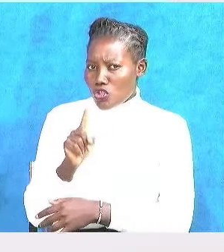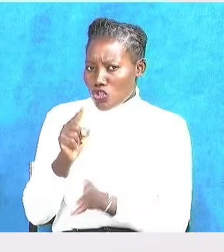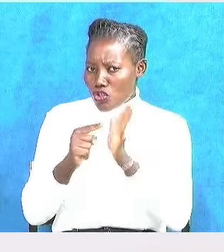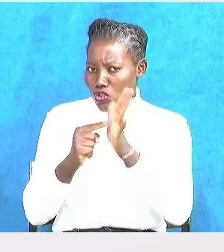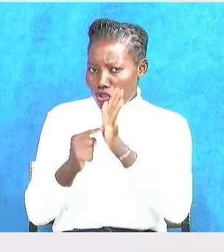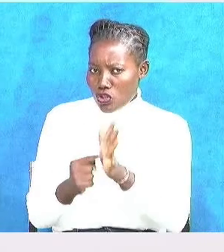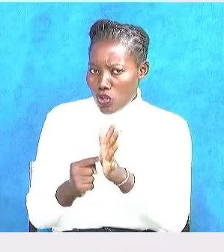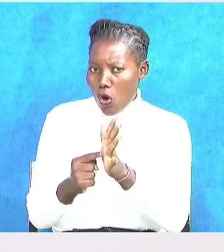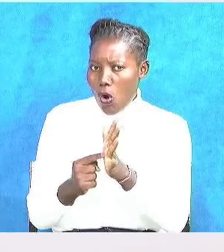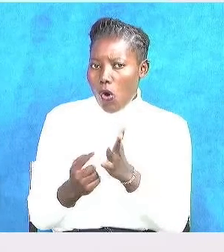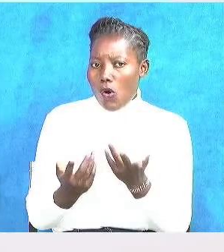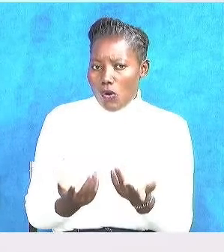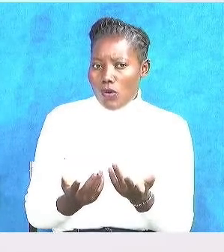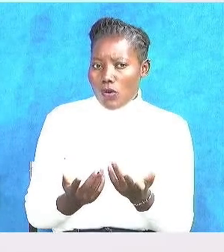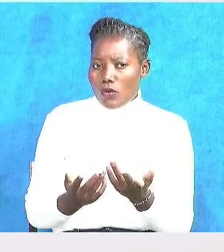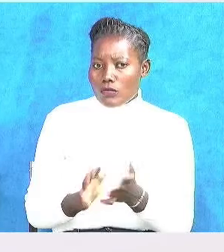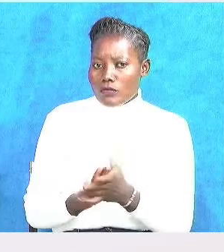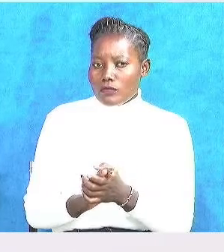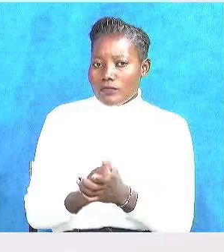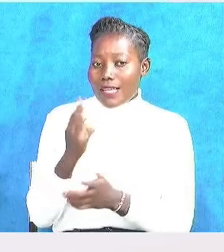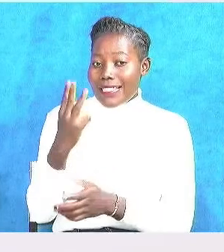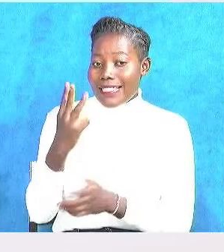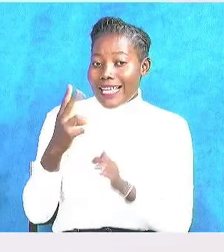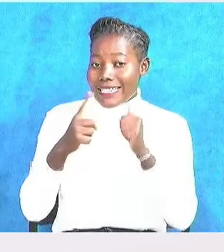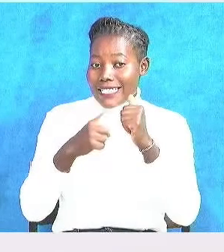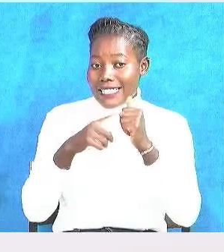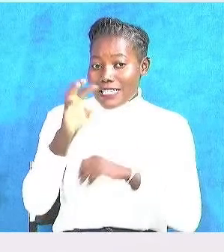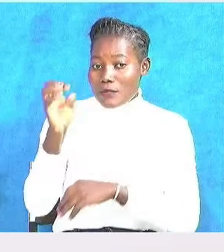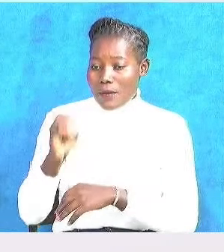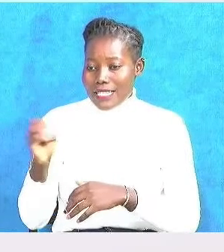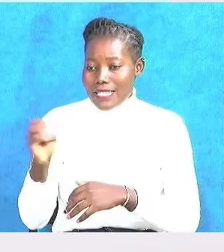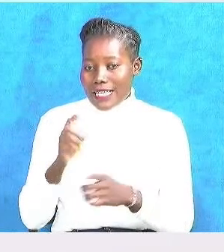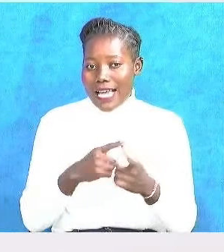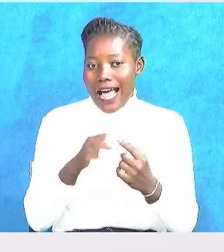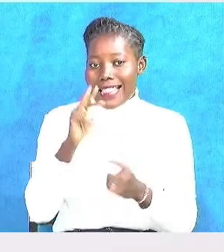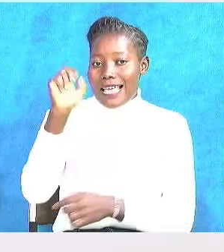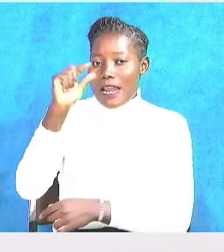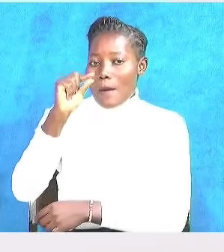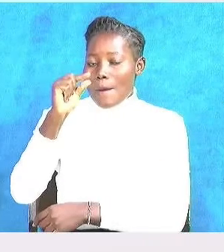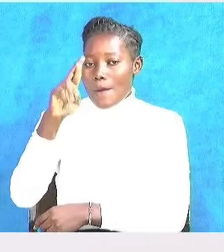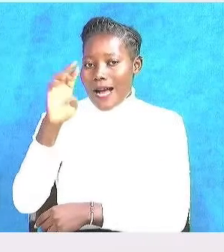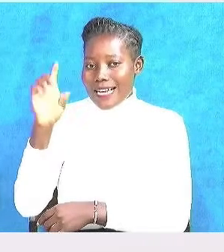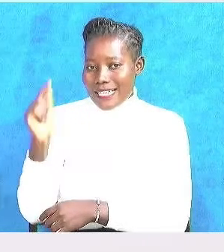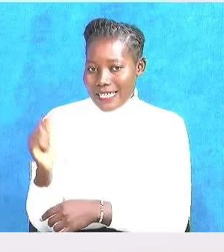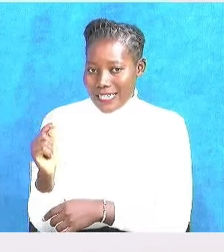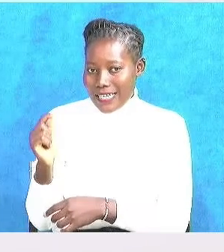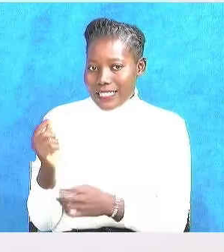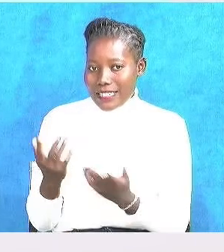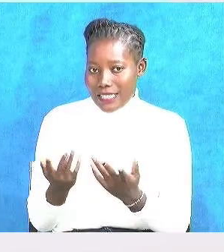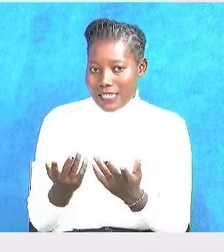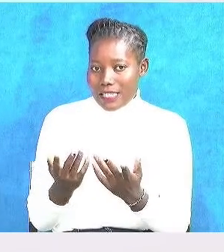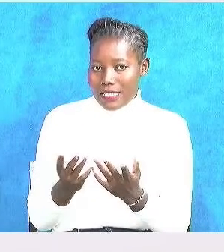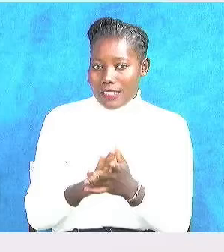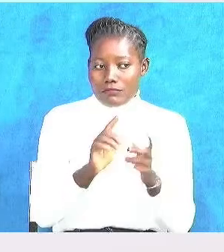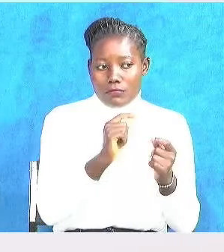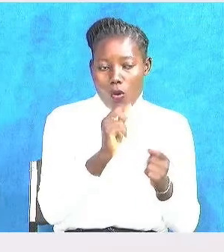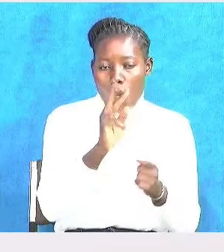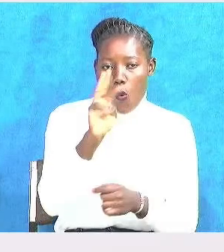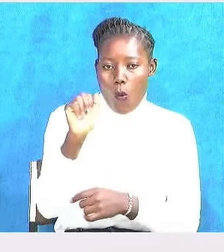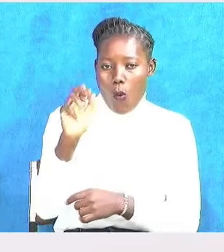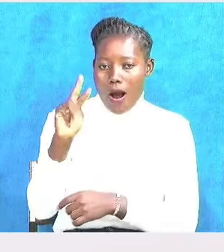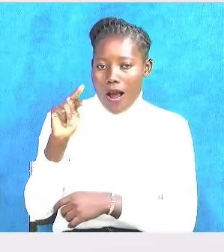Kagure anaongoza kwa asilimia 37, akifuatwa na Margaret Wanjiru kwa asilimia 24, Tim Wanyonyi akiwa